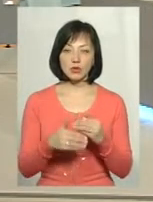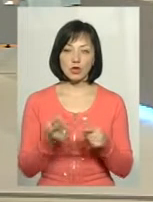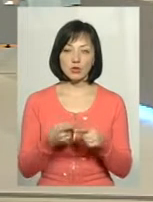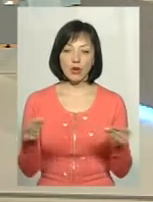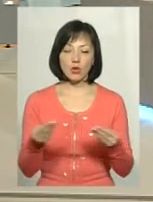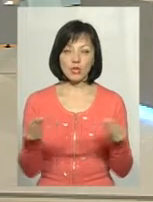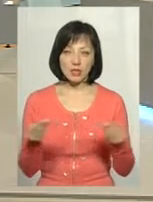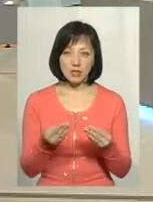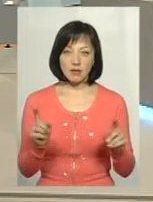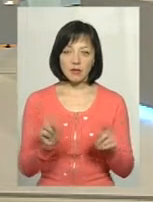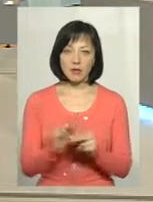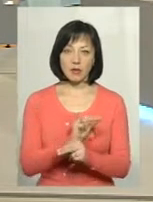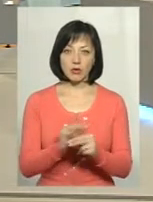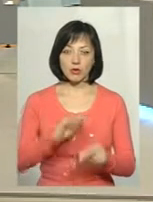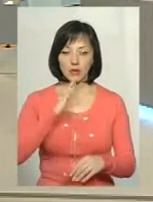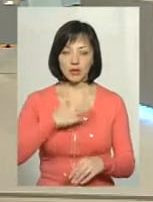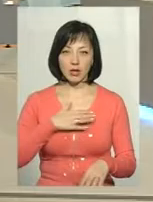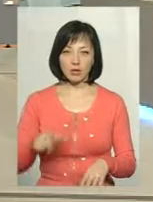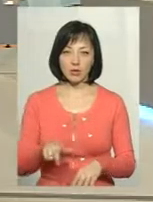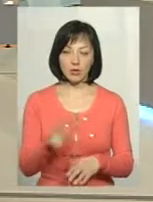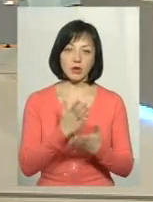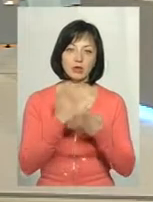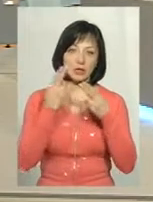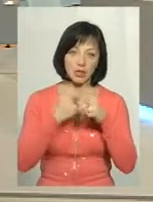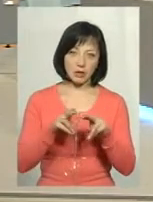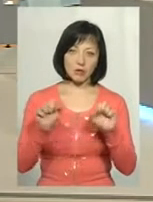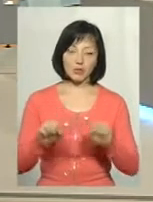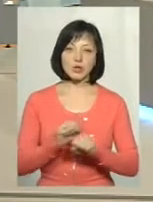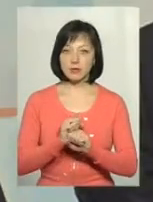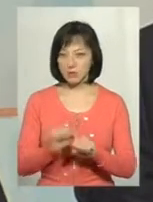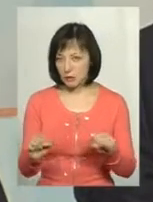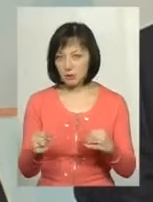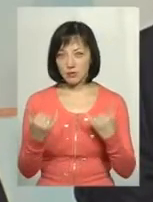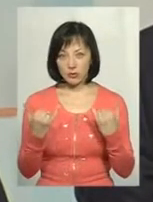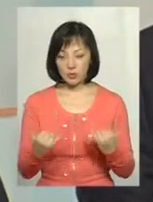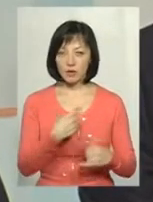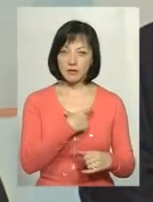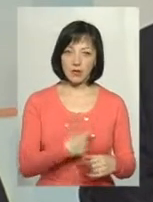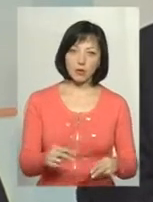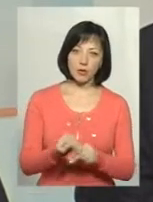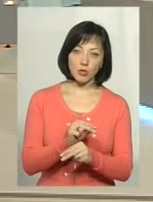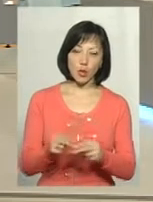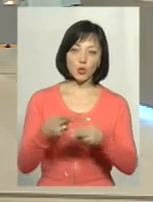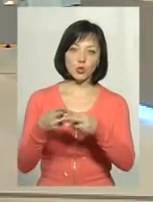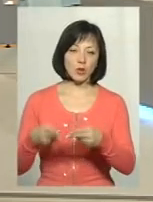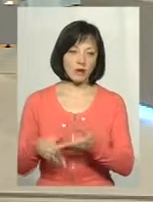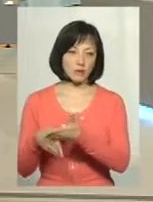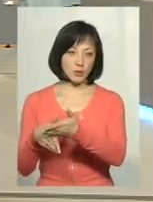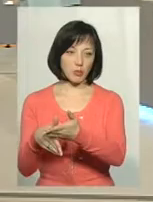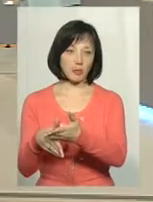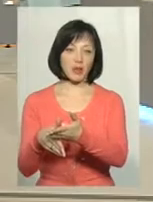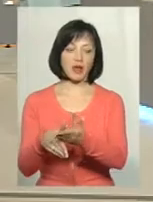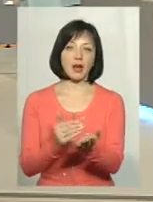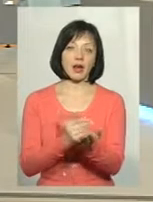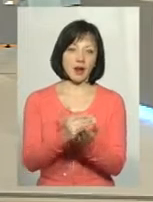для того, щоб ремонтувати наші дороги. Маючи техніку, ми можемо сміло сьогодні і в себе ремонтувати, і дунаївцям допомагати,